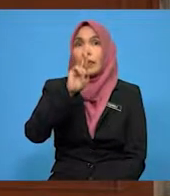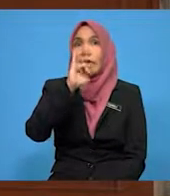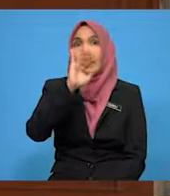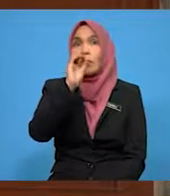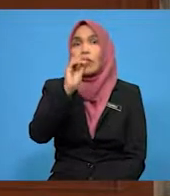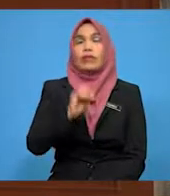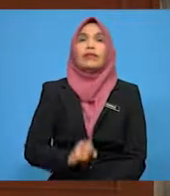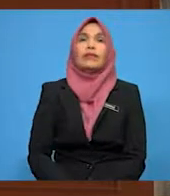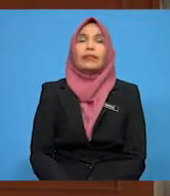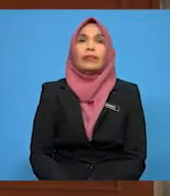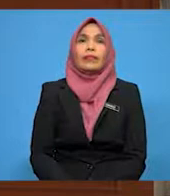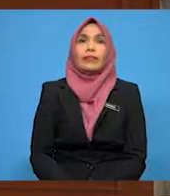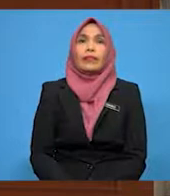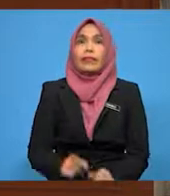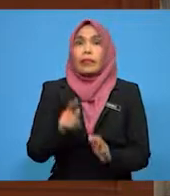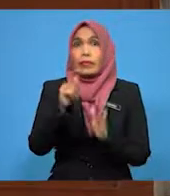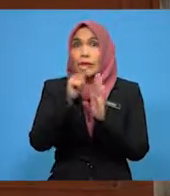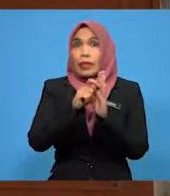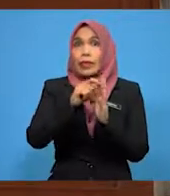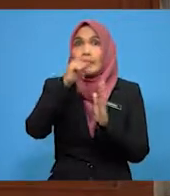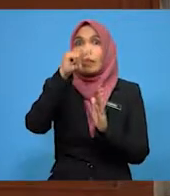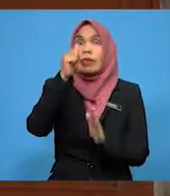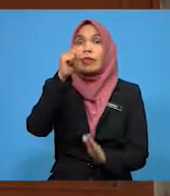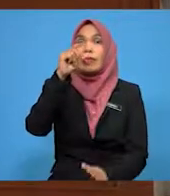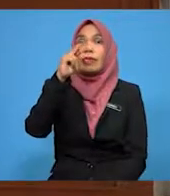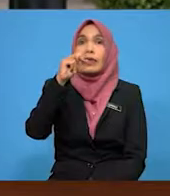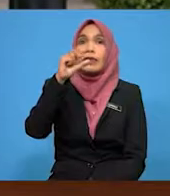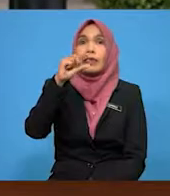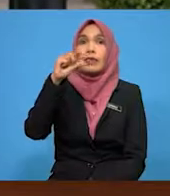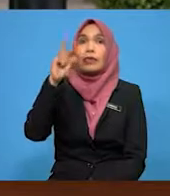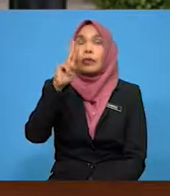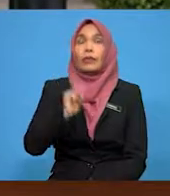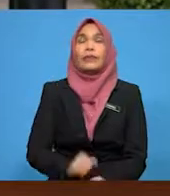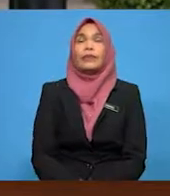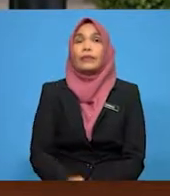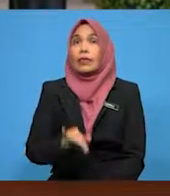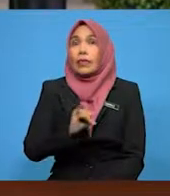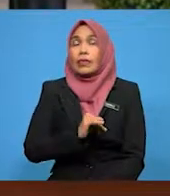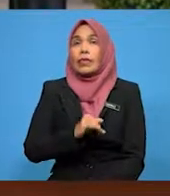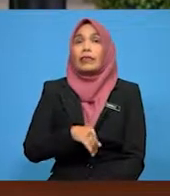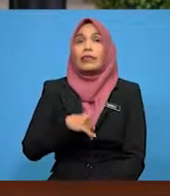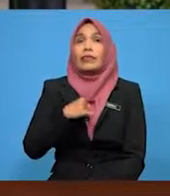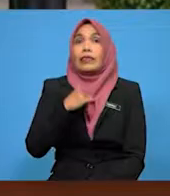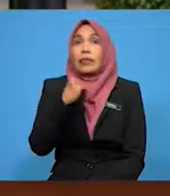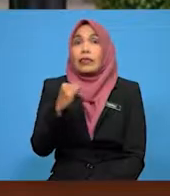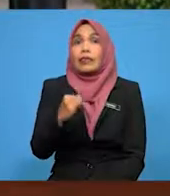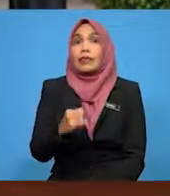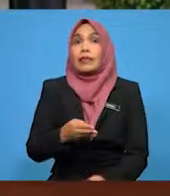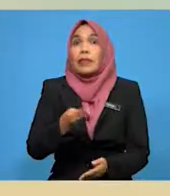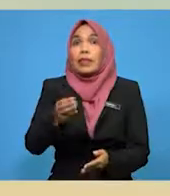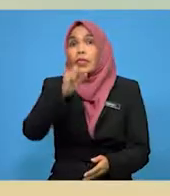Baiklah para pelajar, sebelum kita meneruskan lagi pembelajaran, saya ingin menguji pelajar dengan satu